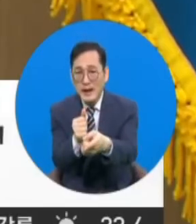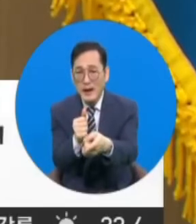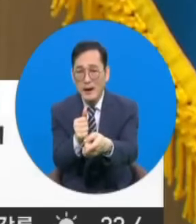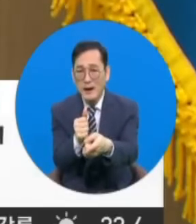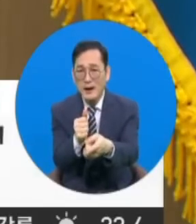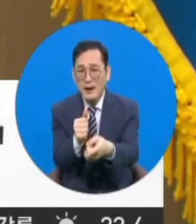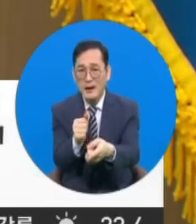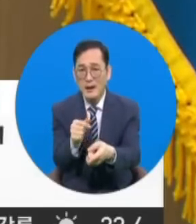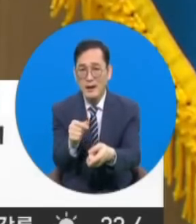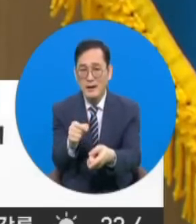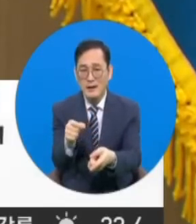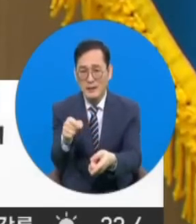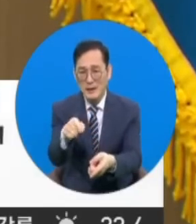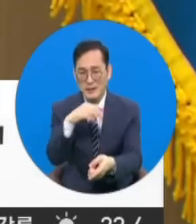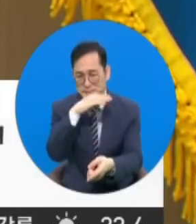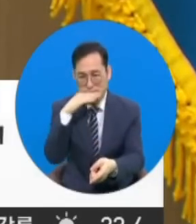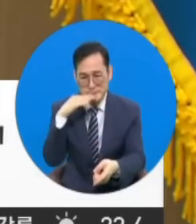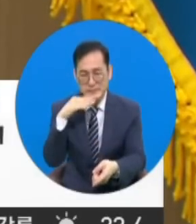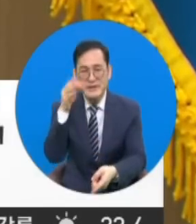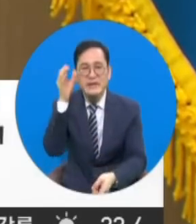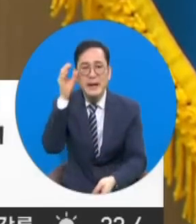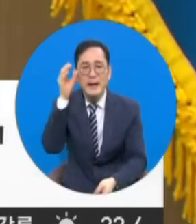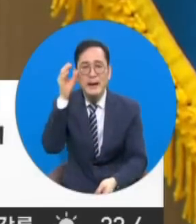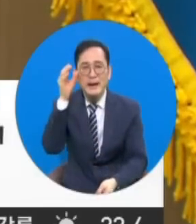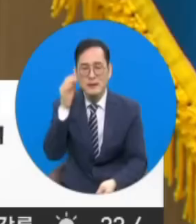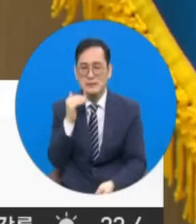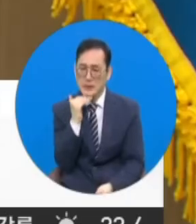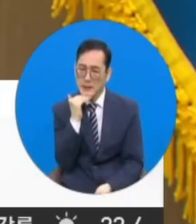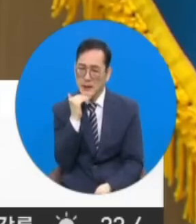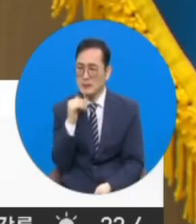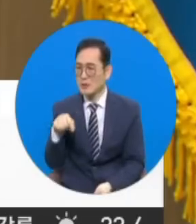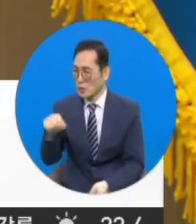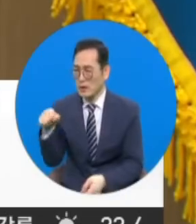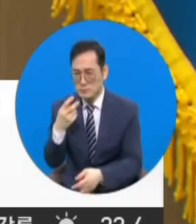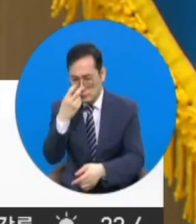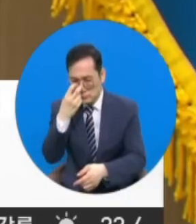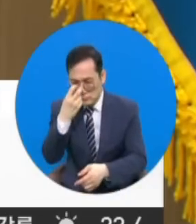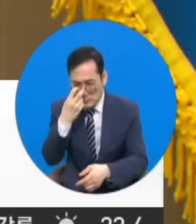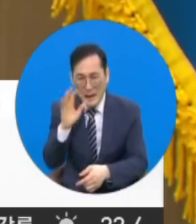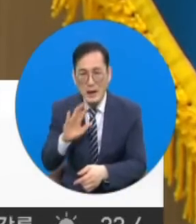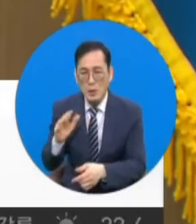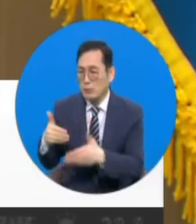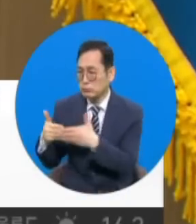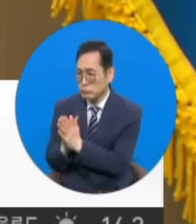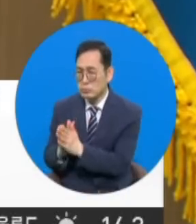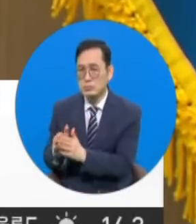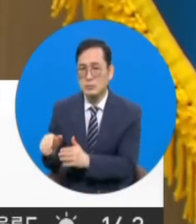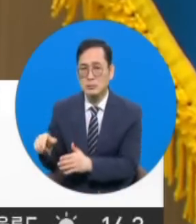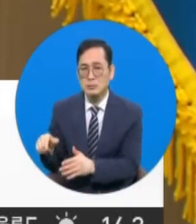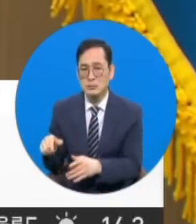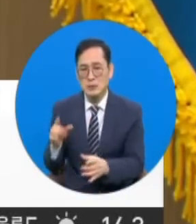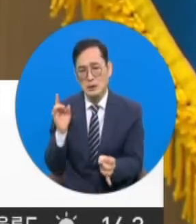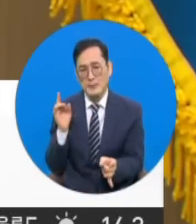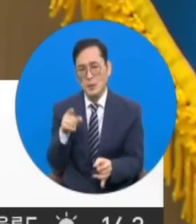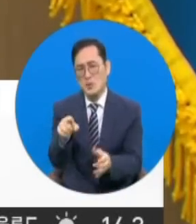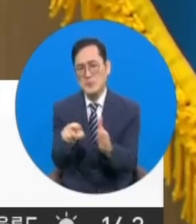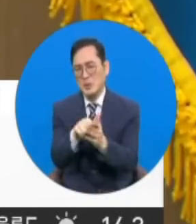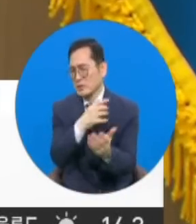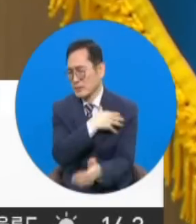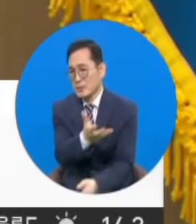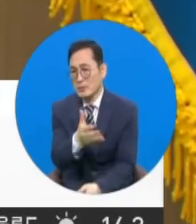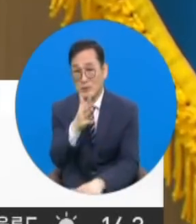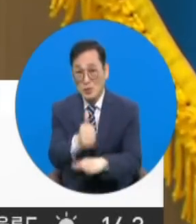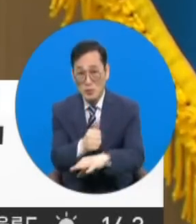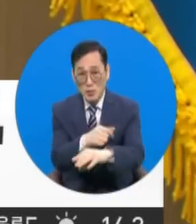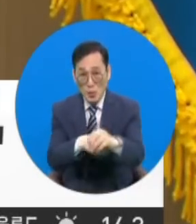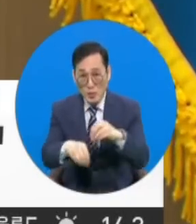기대는 감시적발 시스템 무력화는 수많은 사회적 약자를 절망의 늪으로 밀어